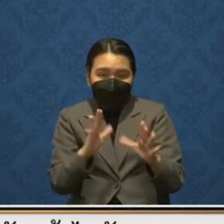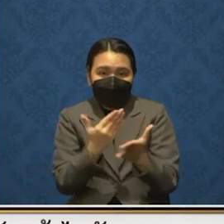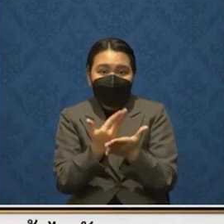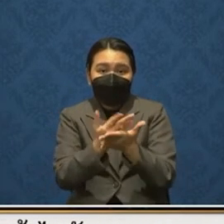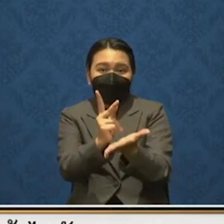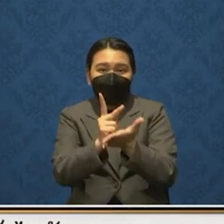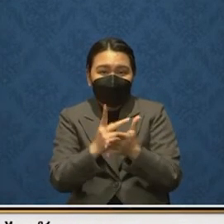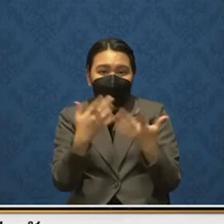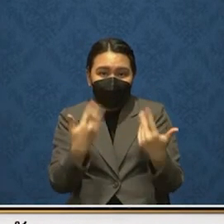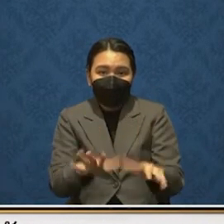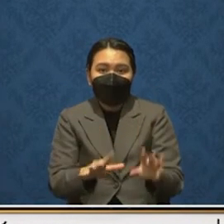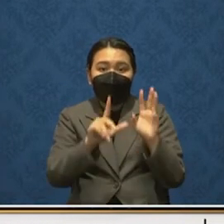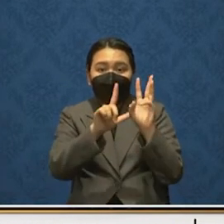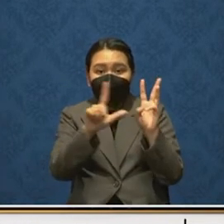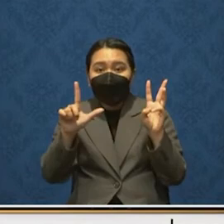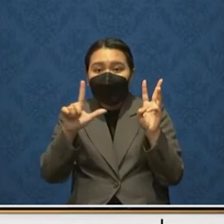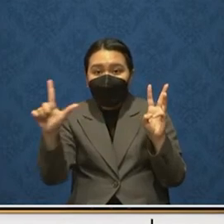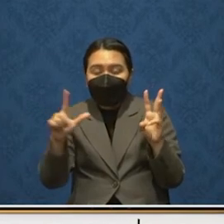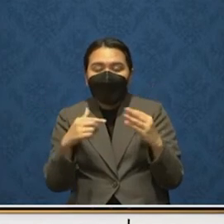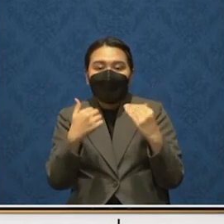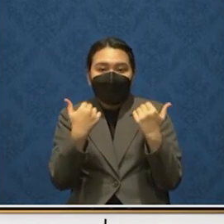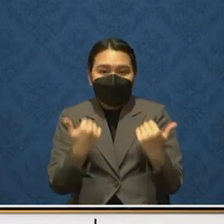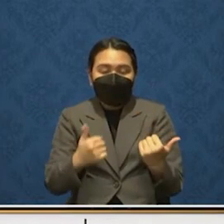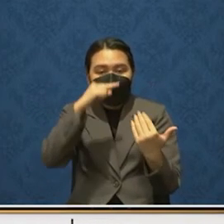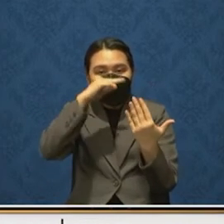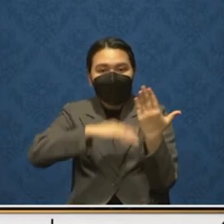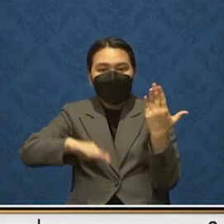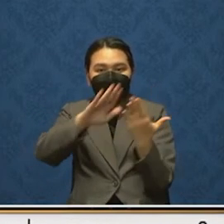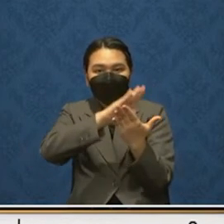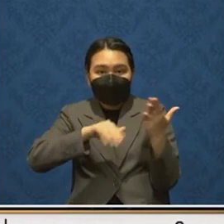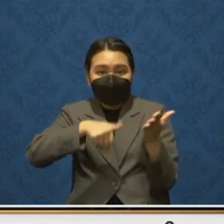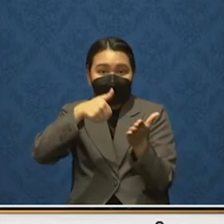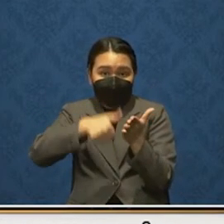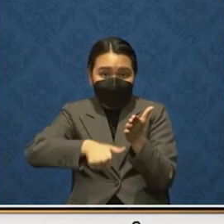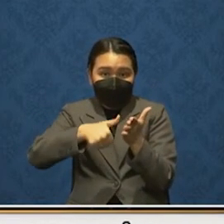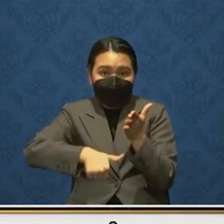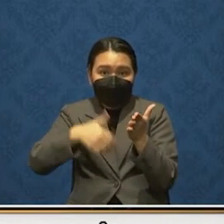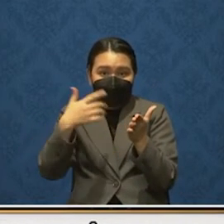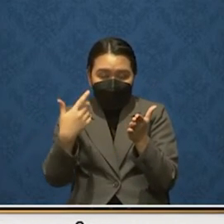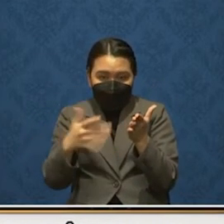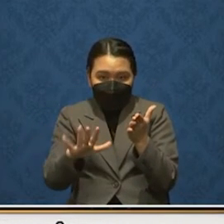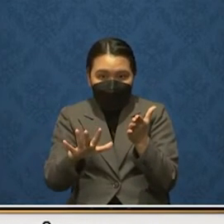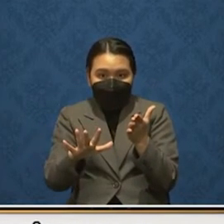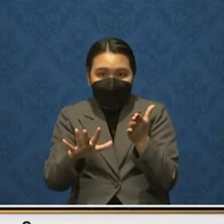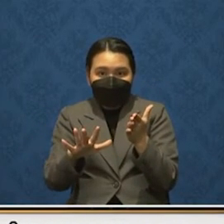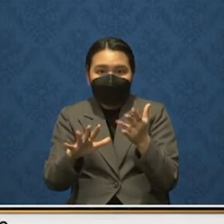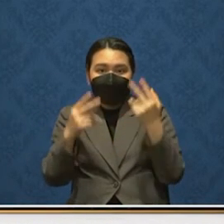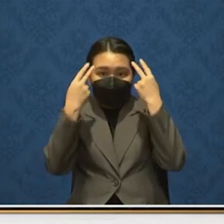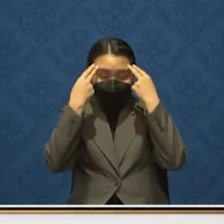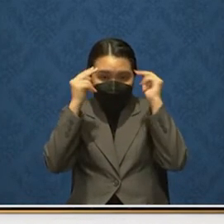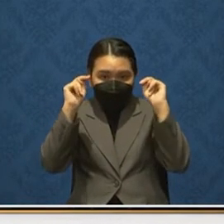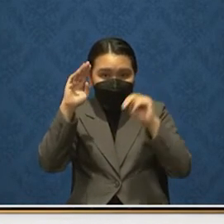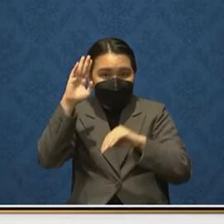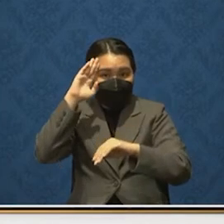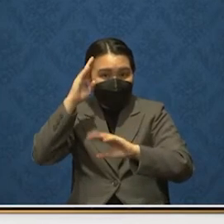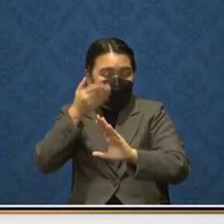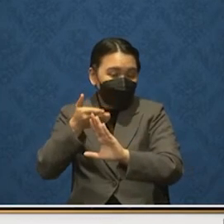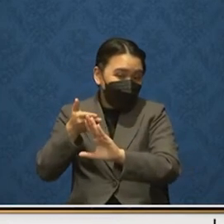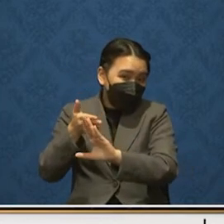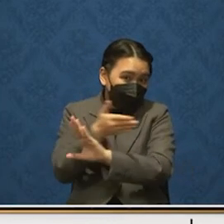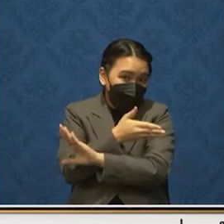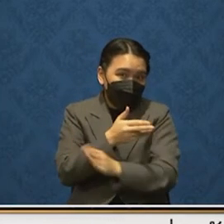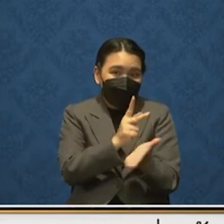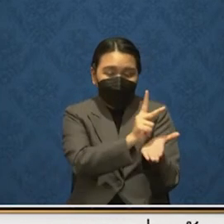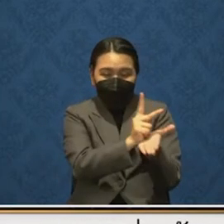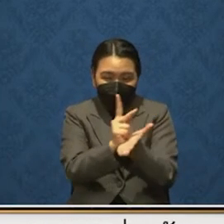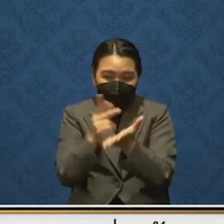ล้านลบาทขณะนี้ประเทศเป็ี่ที่คุประยุติกับนายกตีท่านก่อนก่อนกกู้มารวม